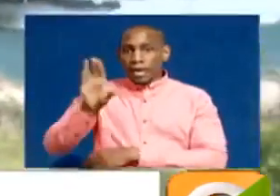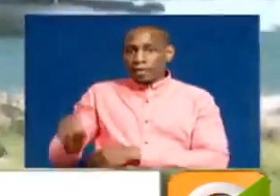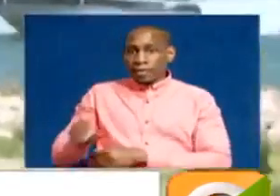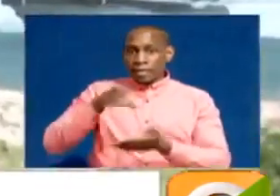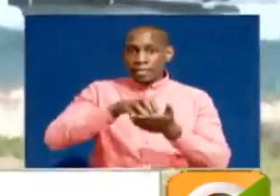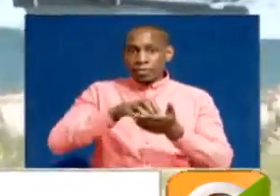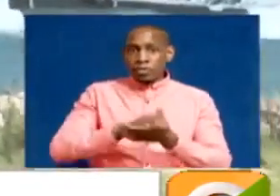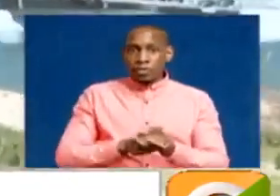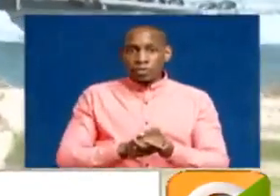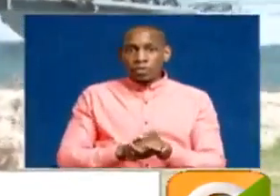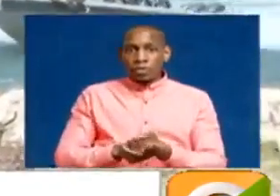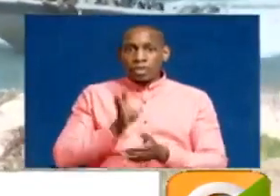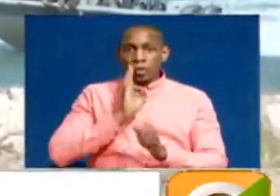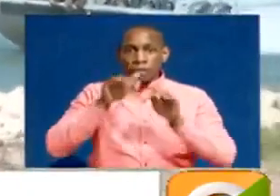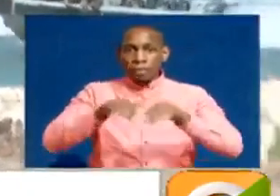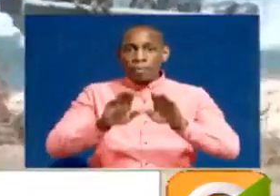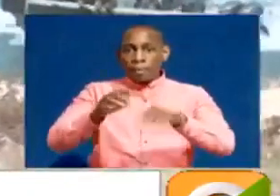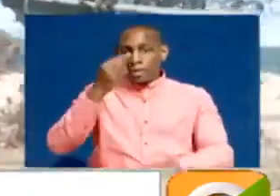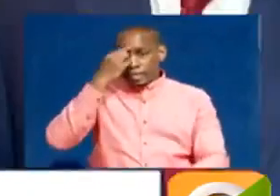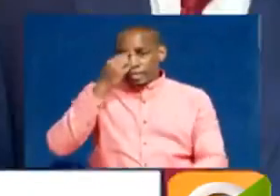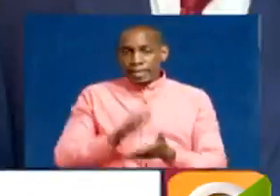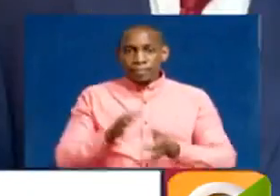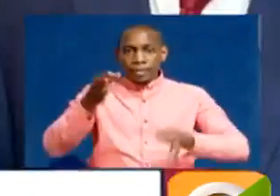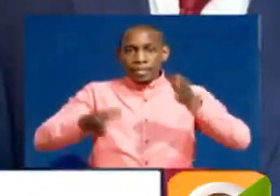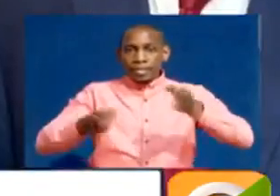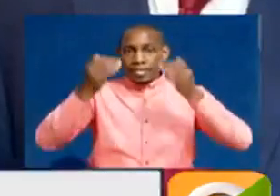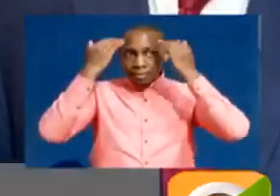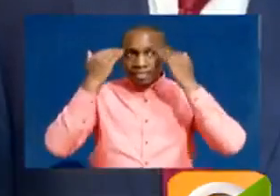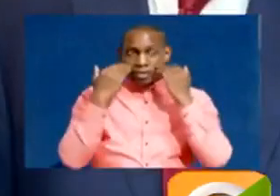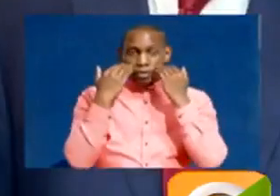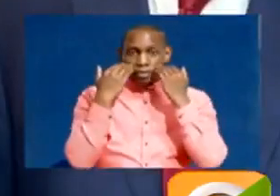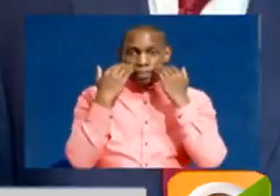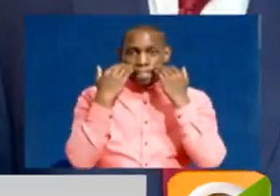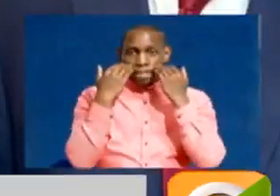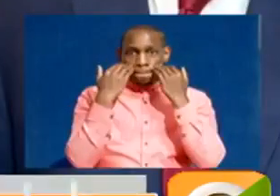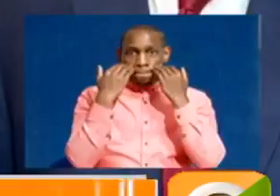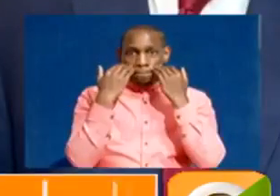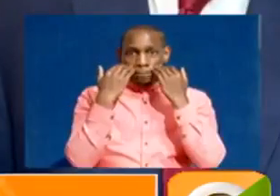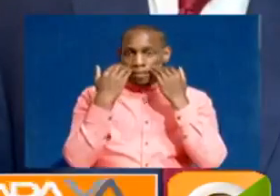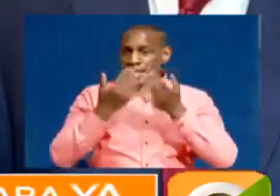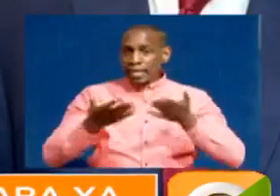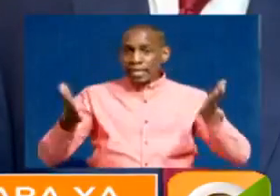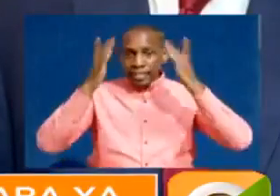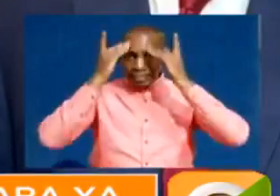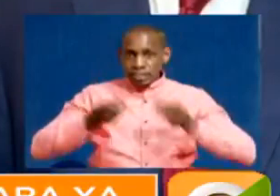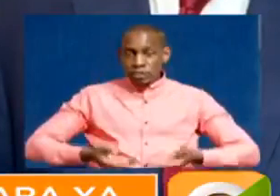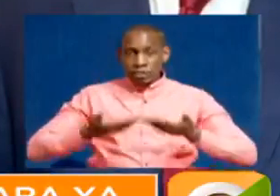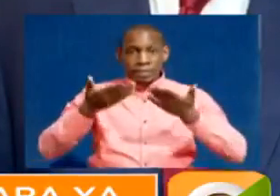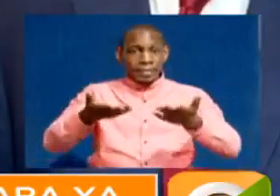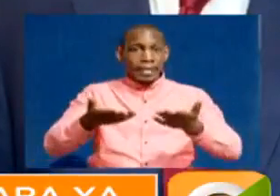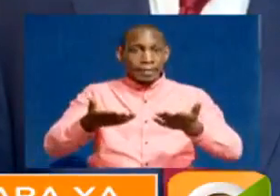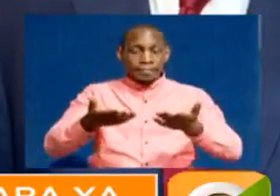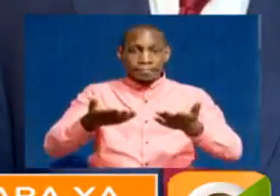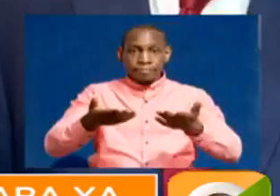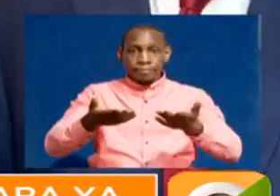Afrika katika fuo za bahari Hindi. The judgment of the court, whichever way it